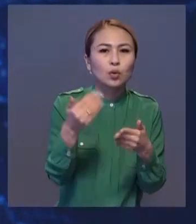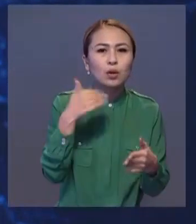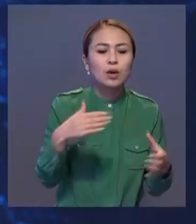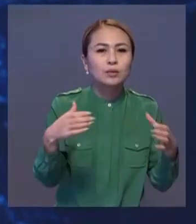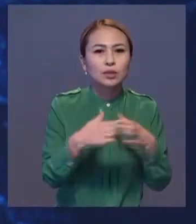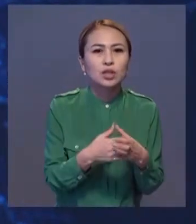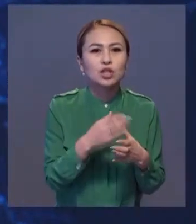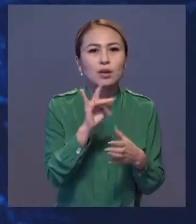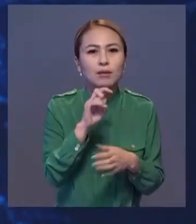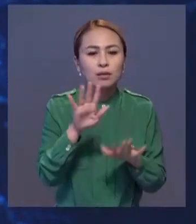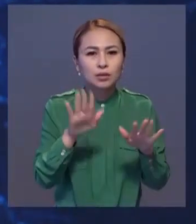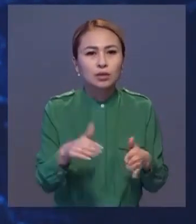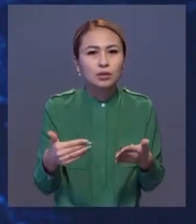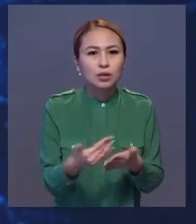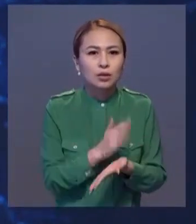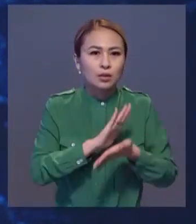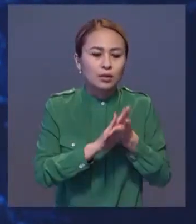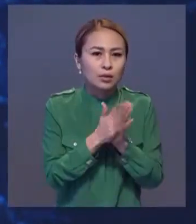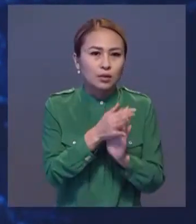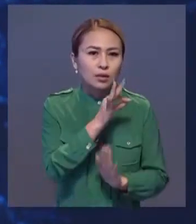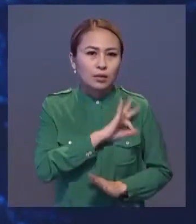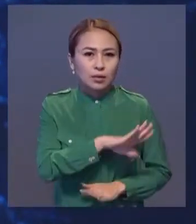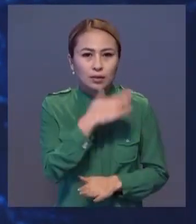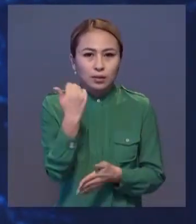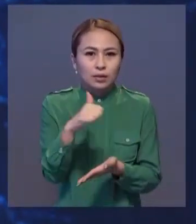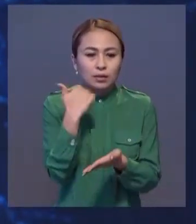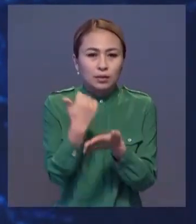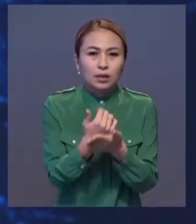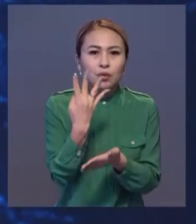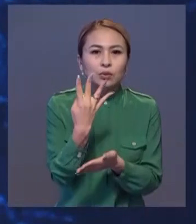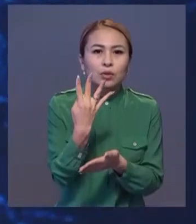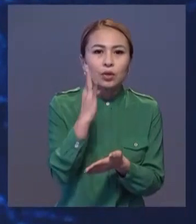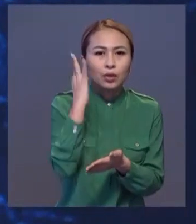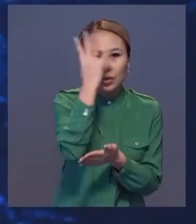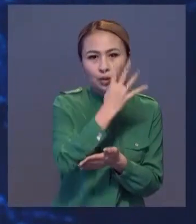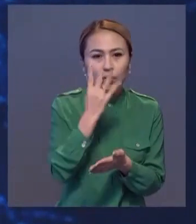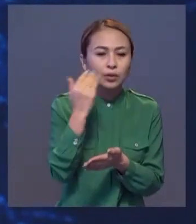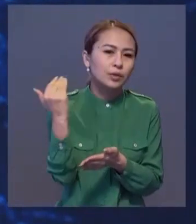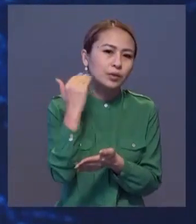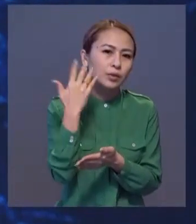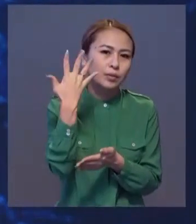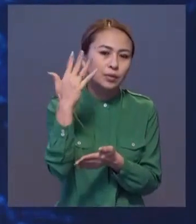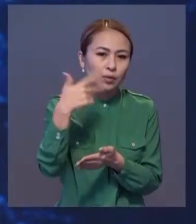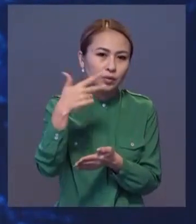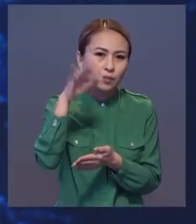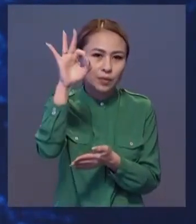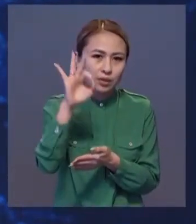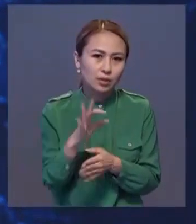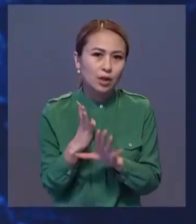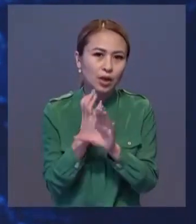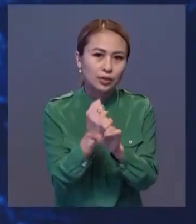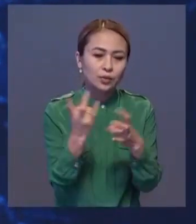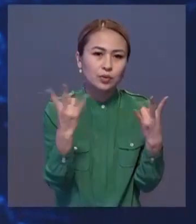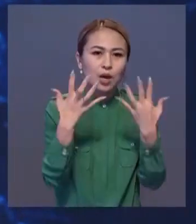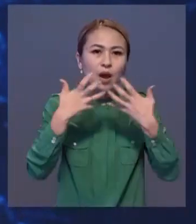үшін қолға алынып жатқан шаралар тиімсіз. Жаңа шарт бойынша комбинат басшылығы шығарғандарды 4 жылда кемінде